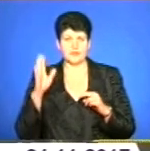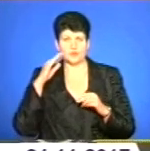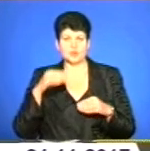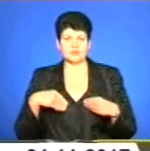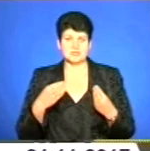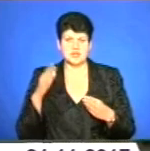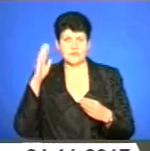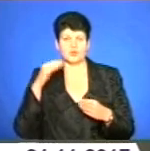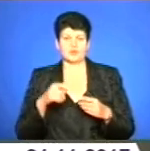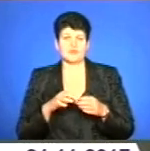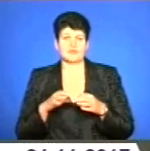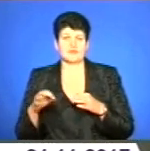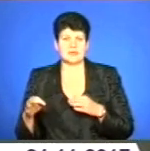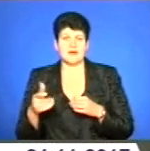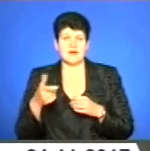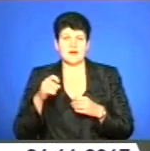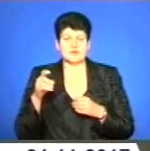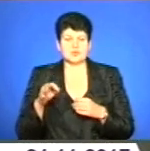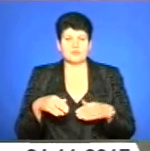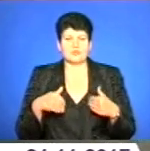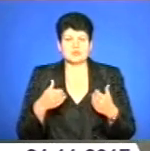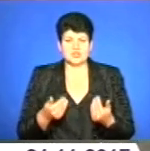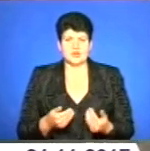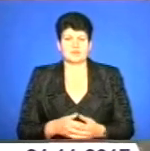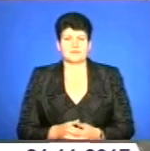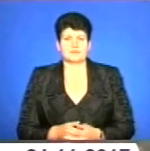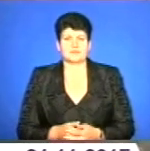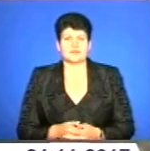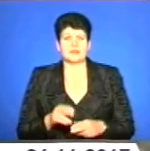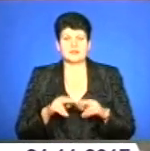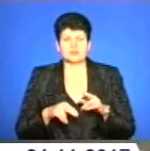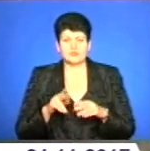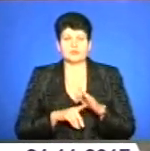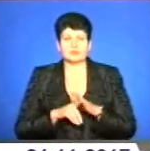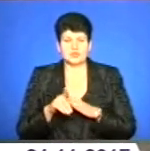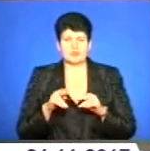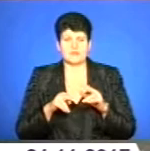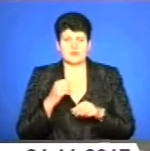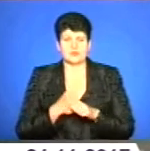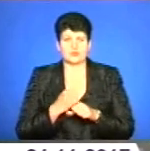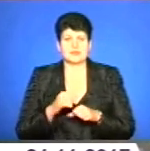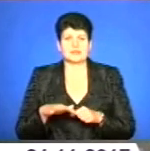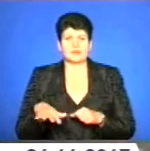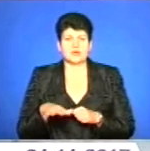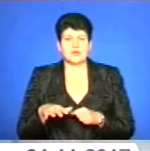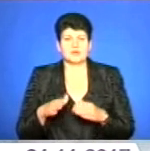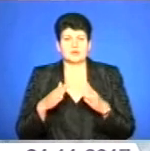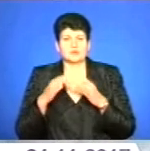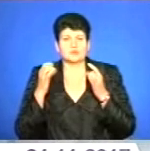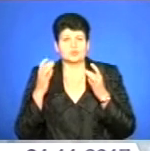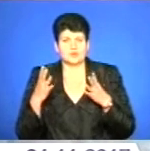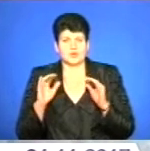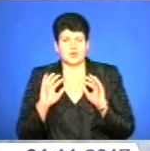водовідведення, газопостачання до будівлі Палацу культури. Однак забудовник таки почав будівельні роботи на території Палацу культури,